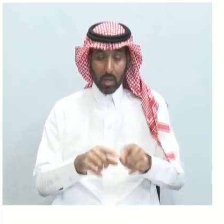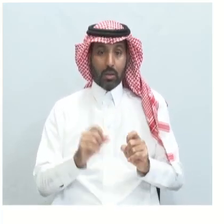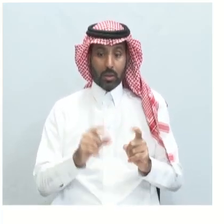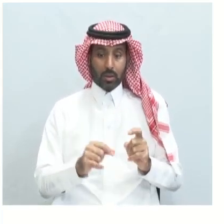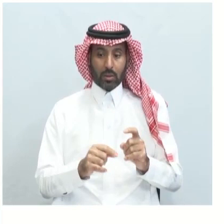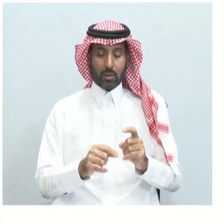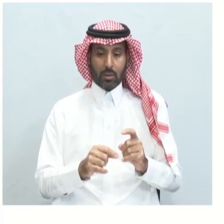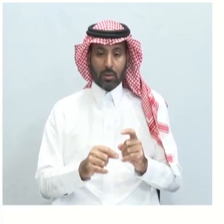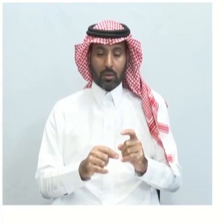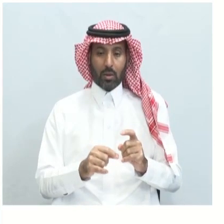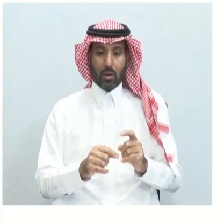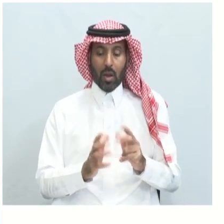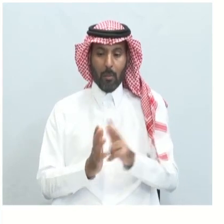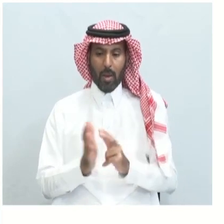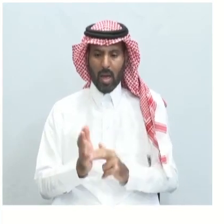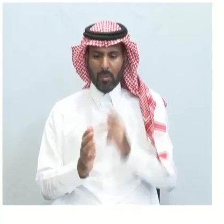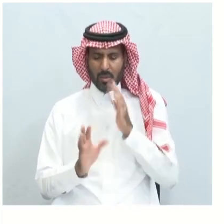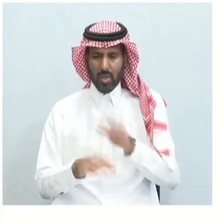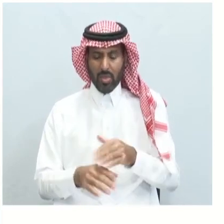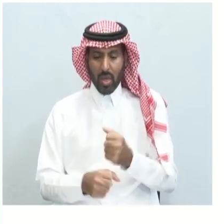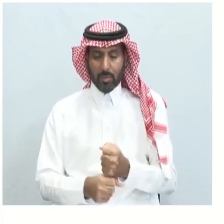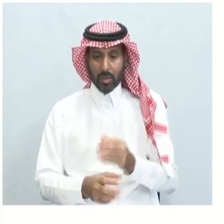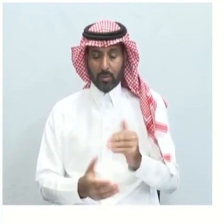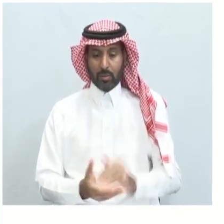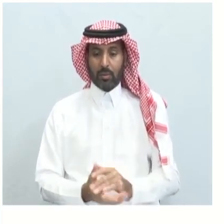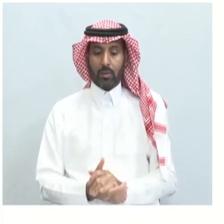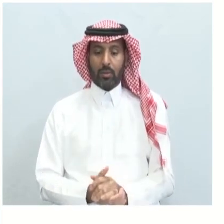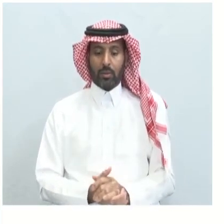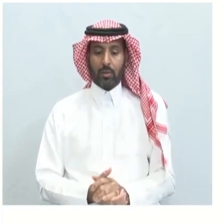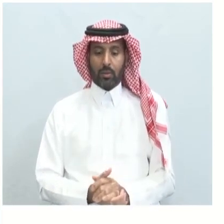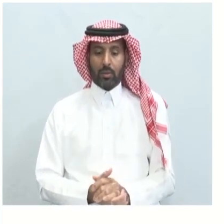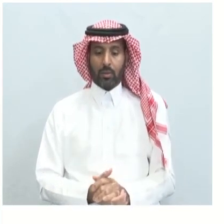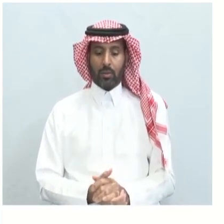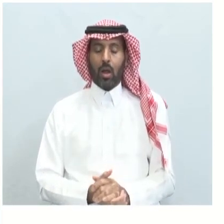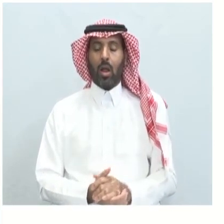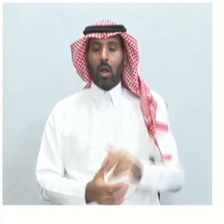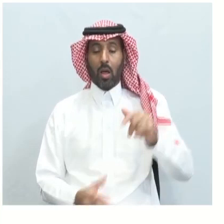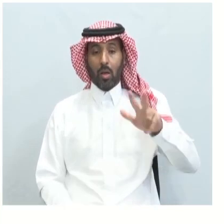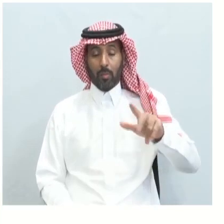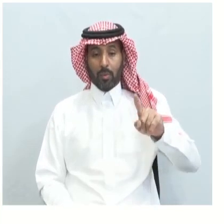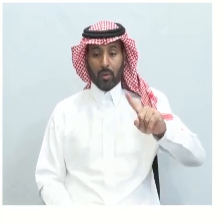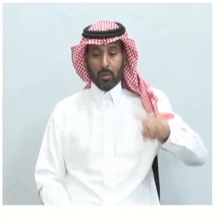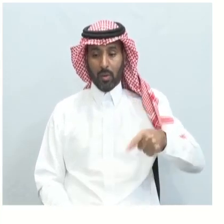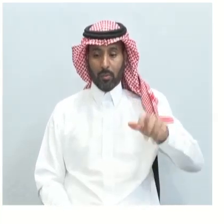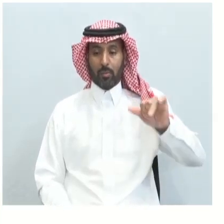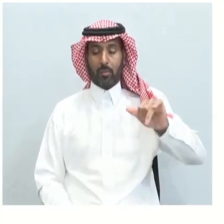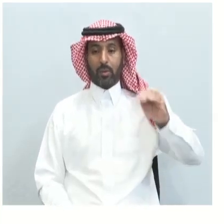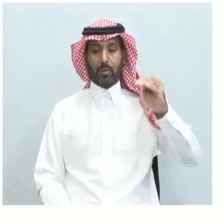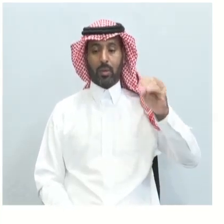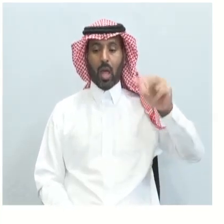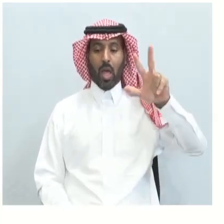الاشياء ثغرات البرامج الثابته ما هي البرامج الثابته هي مجموعه من البرامج او شكل من اشكال البرامج